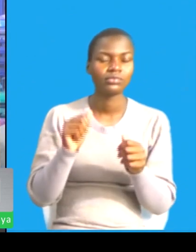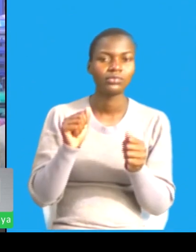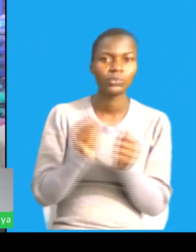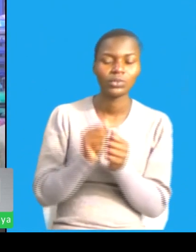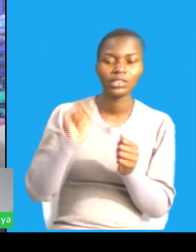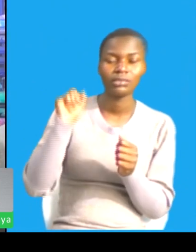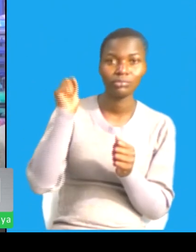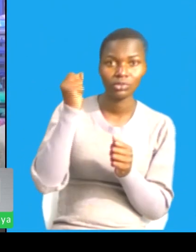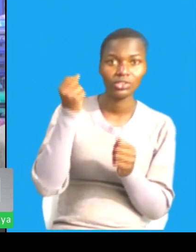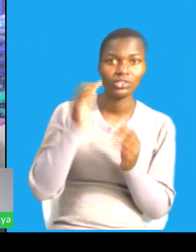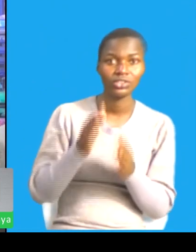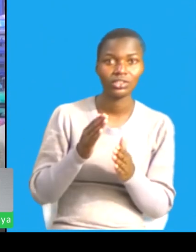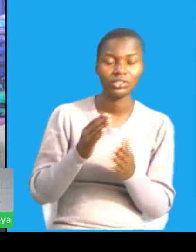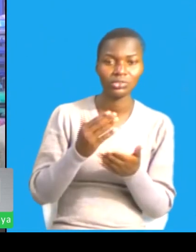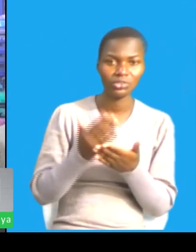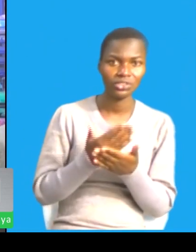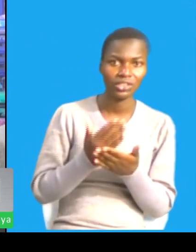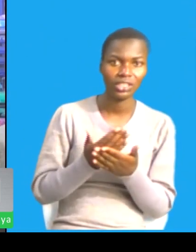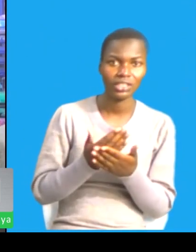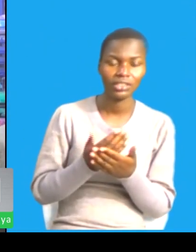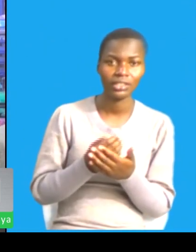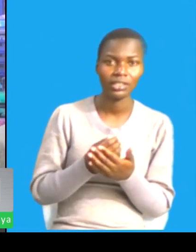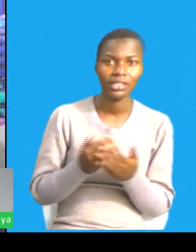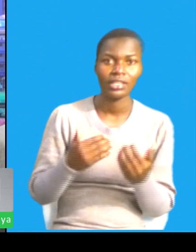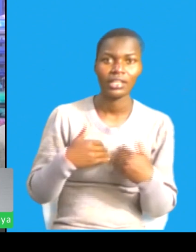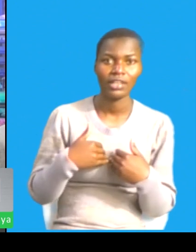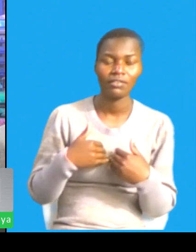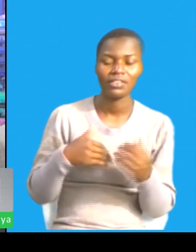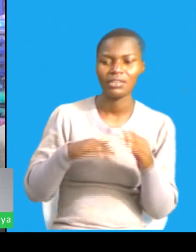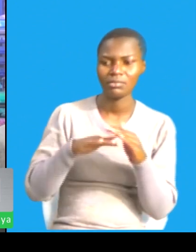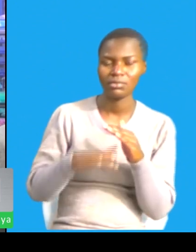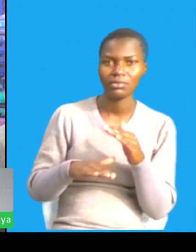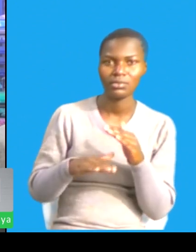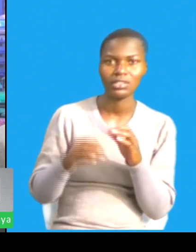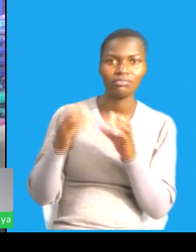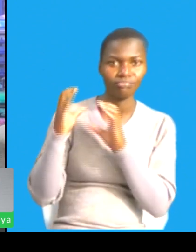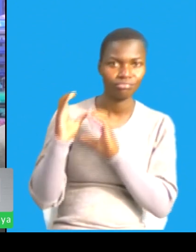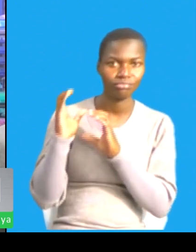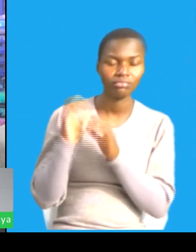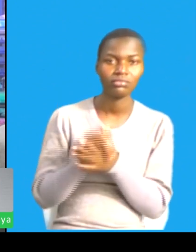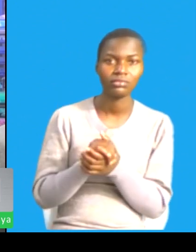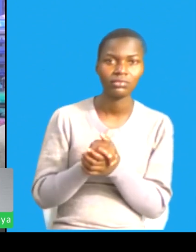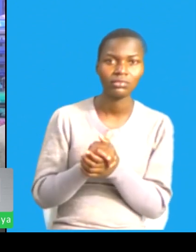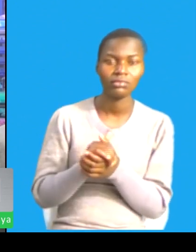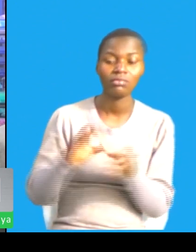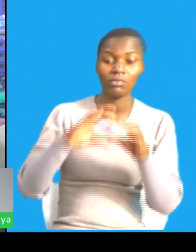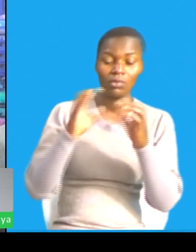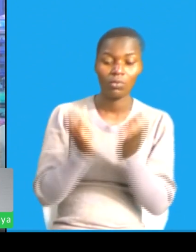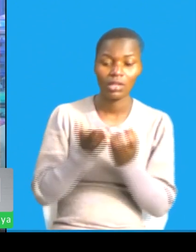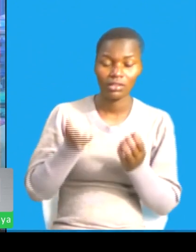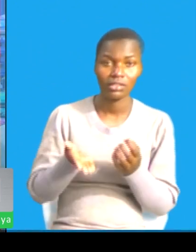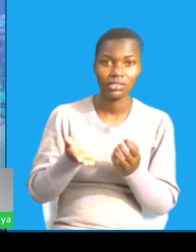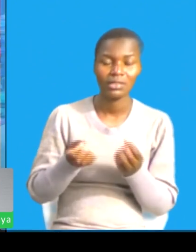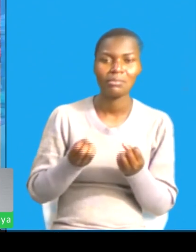came with the punguza mzigo aspect? Jona, dunia hii kuna vitu mingi sana watu wanafikiria. Yes.